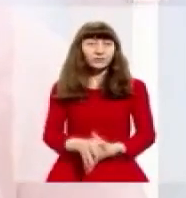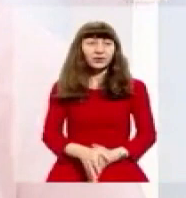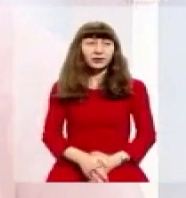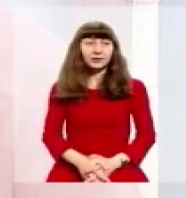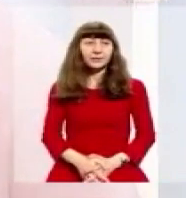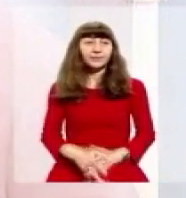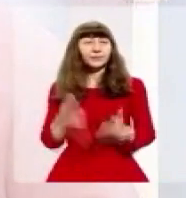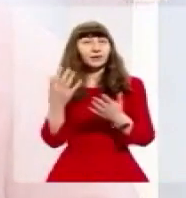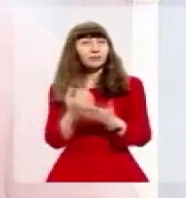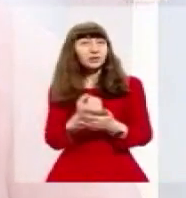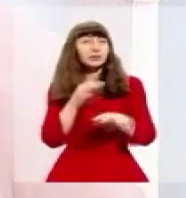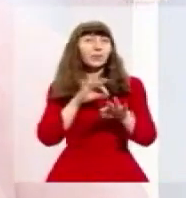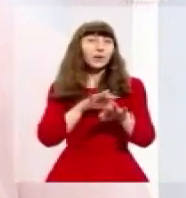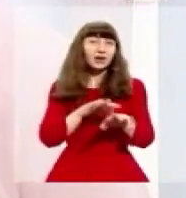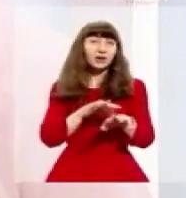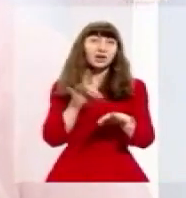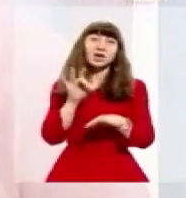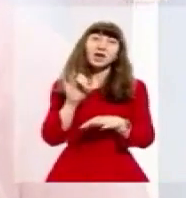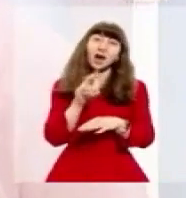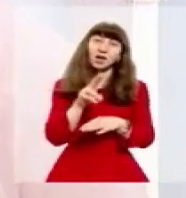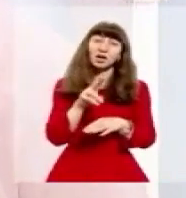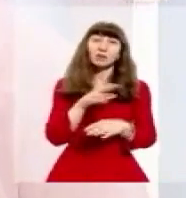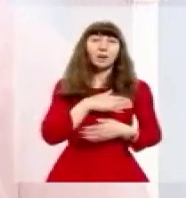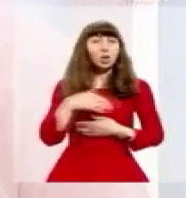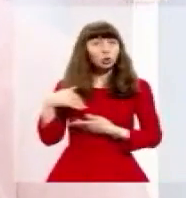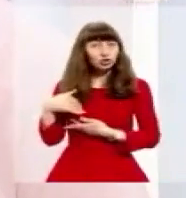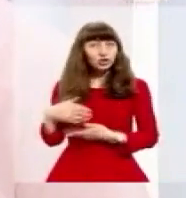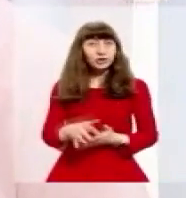маммографического исследования, выявляются такие заболевания, как рак молочной железы,